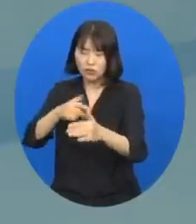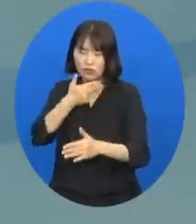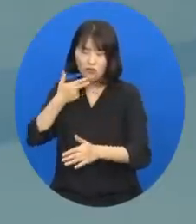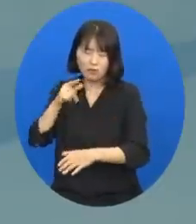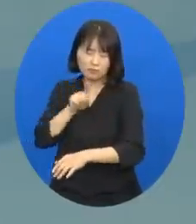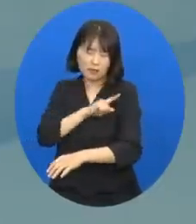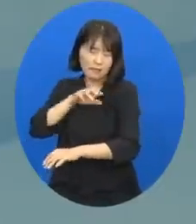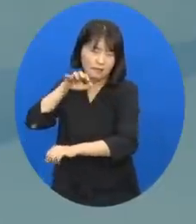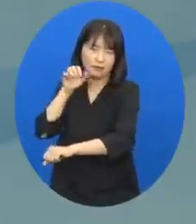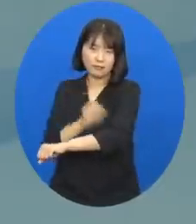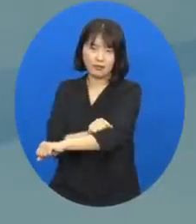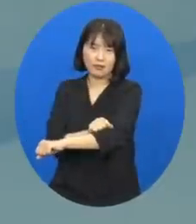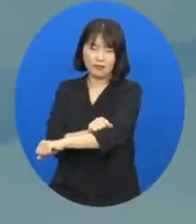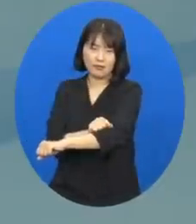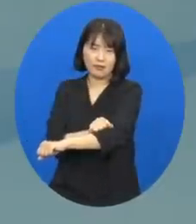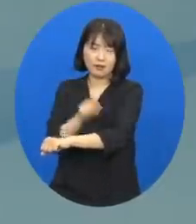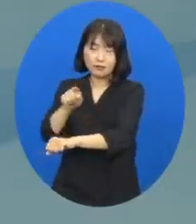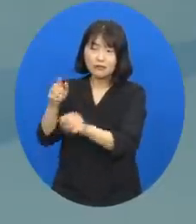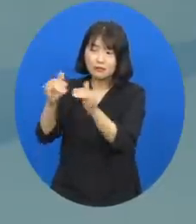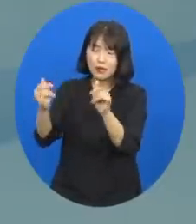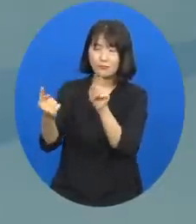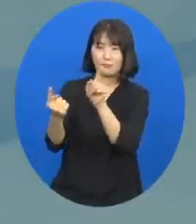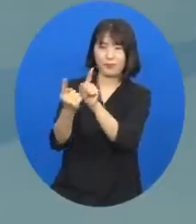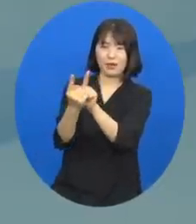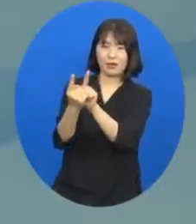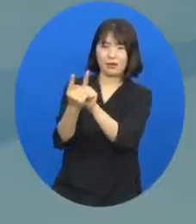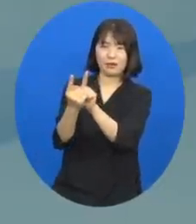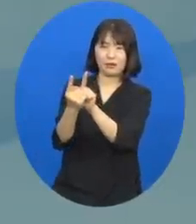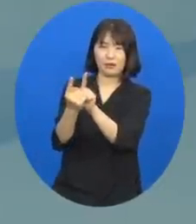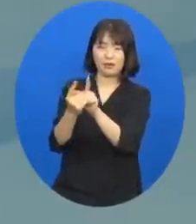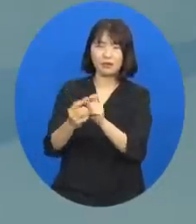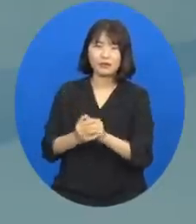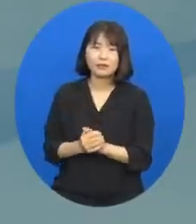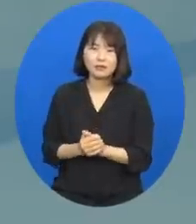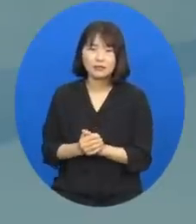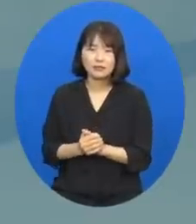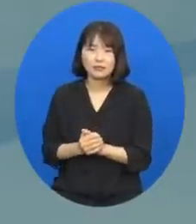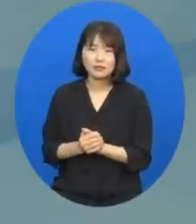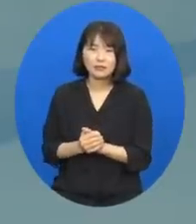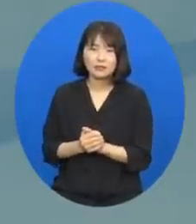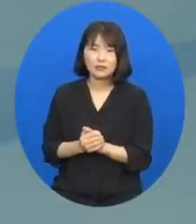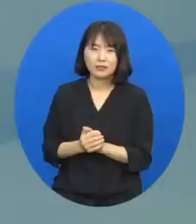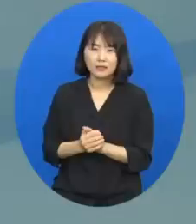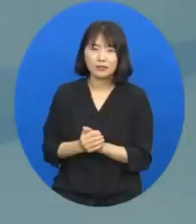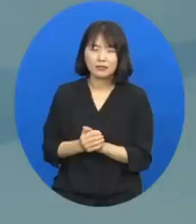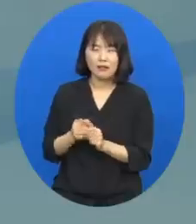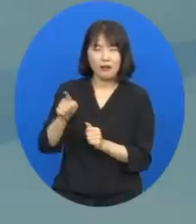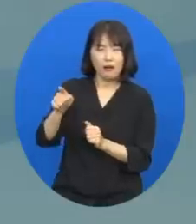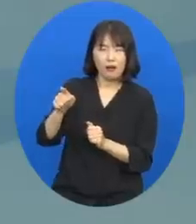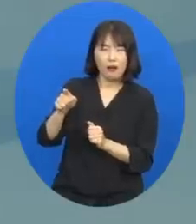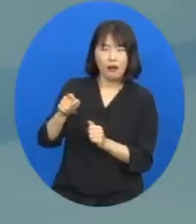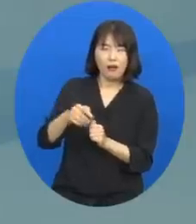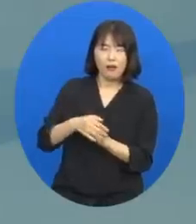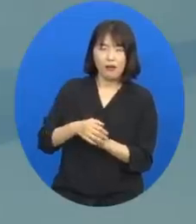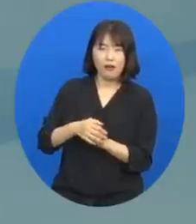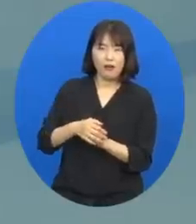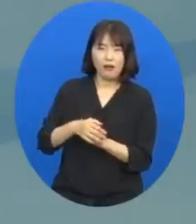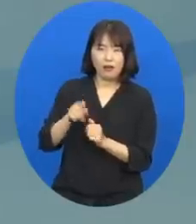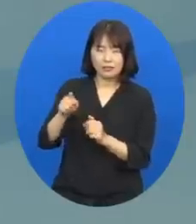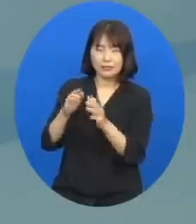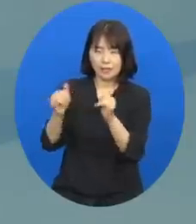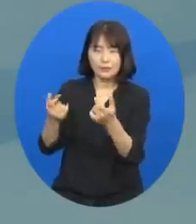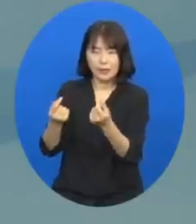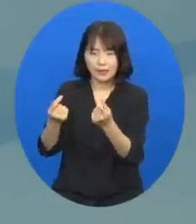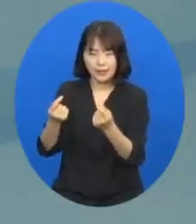그 분을 만났어요 운임이 방문 와중에 걔 제가 딱 그 분 보자마자 아이 분이시다 라는 마음에 들었습니다